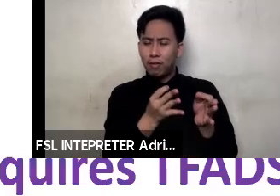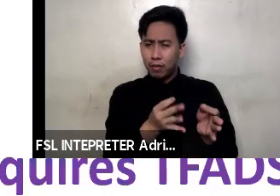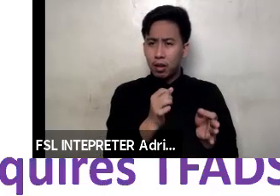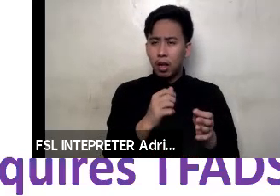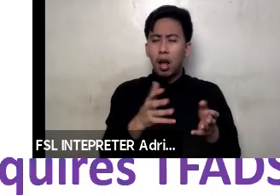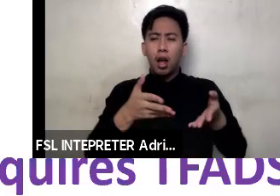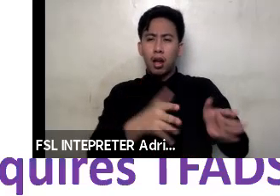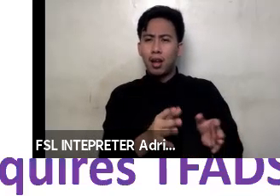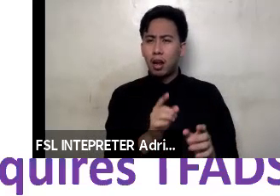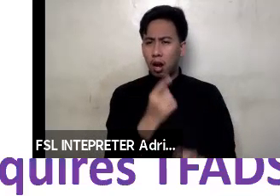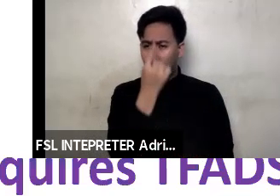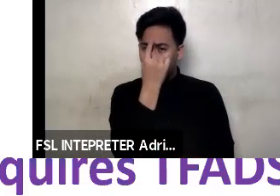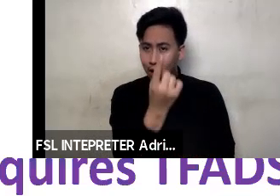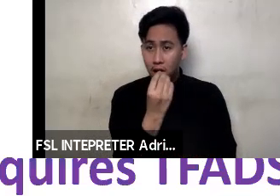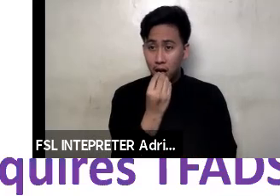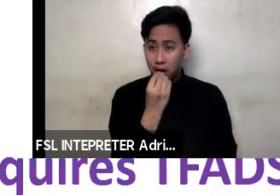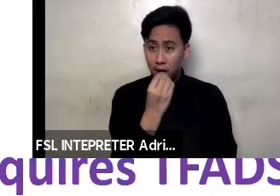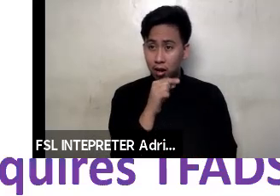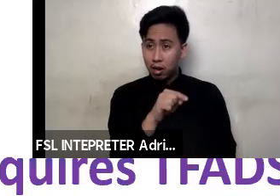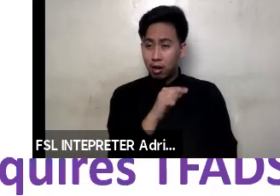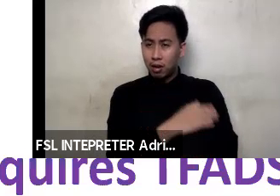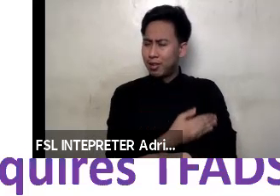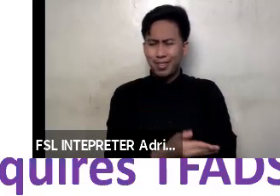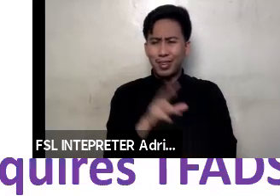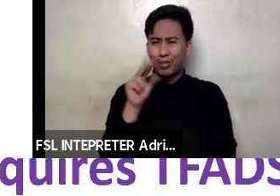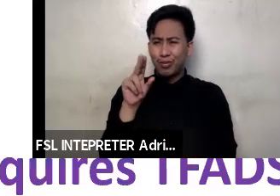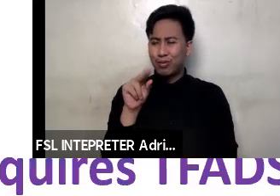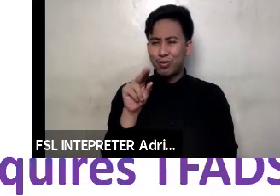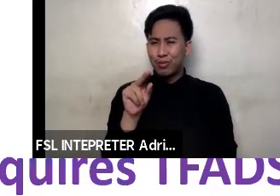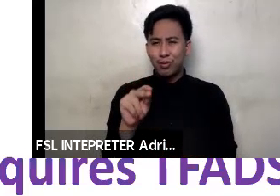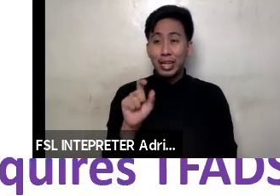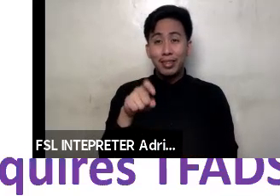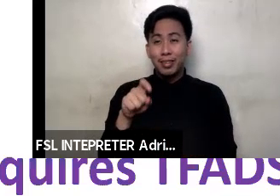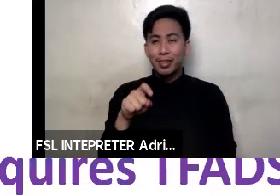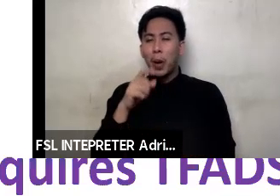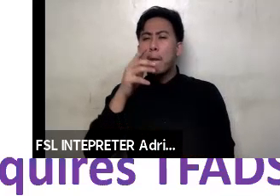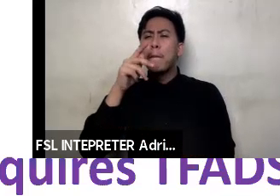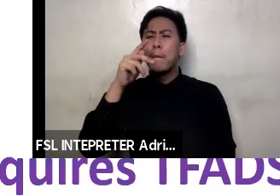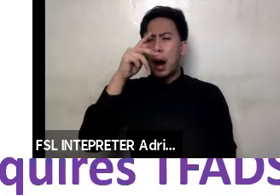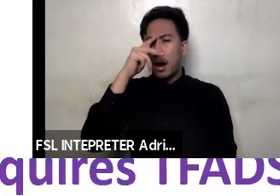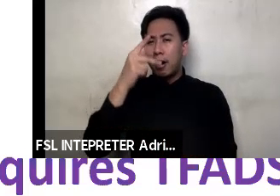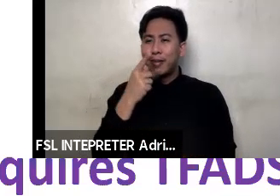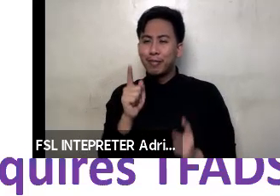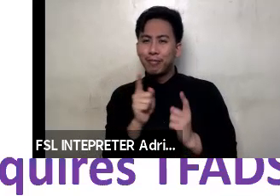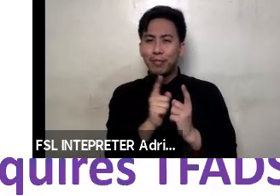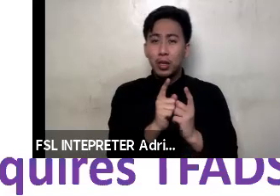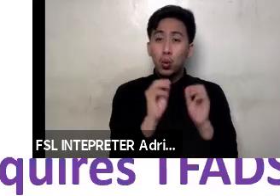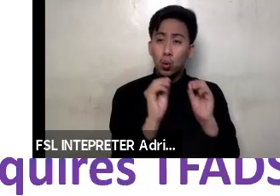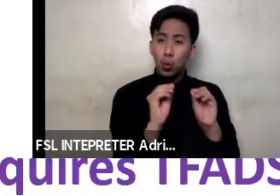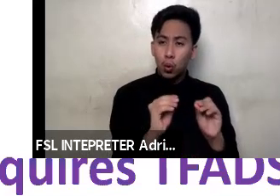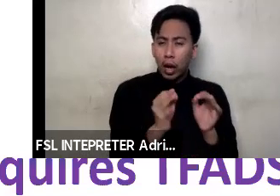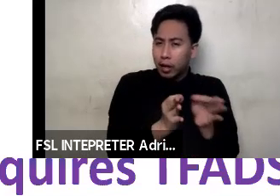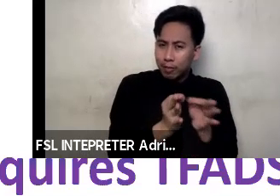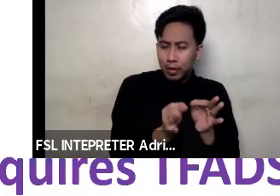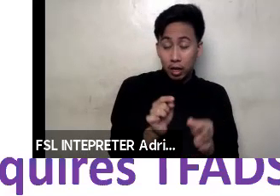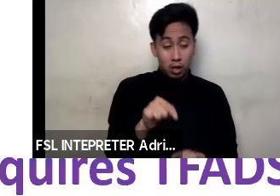allow him to eat the food by himself. Dapat hindi. Hindi dapat ganoon. Dapat kailangan may nagtuturo sa kanya kung anong kinakain niya para